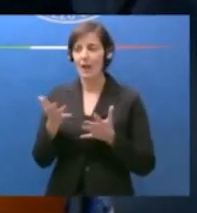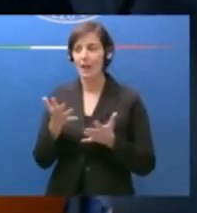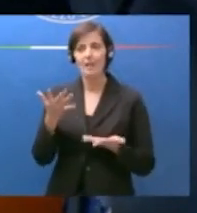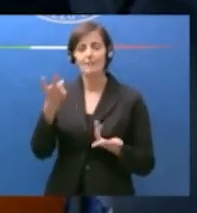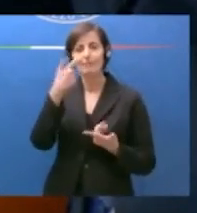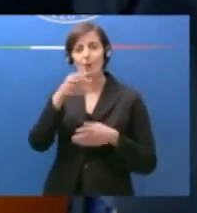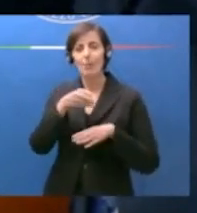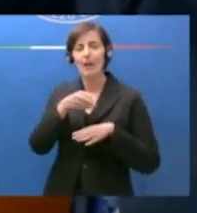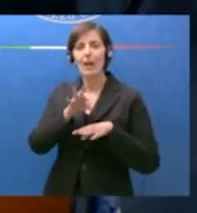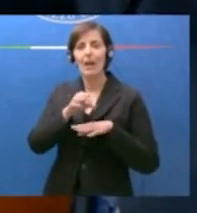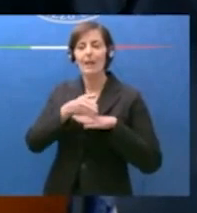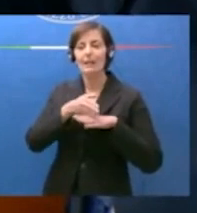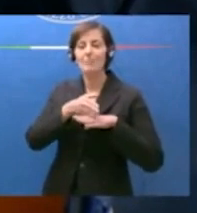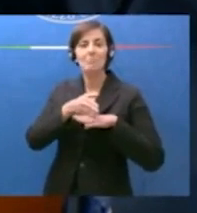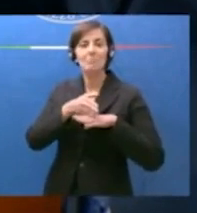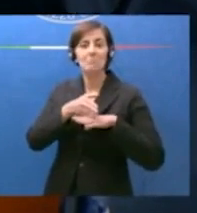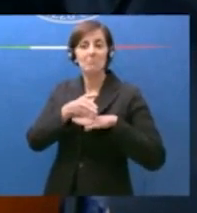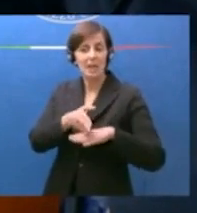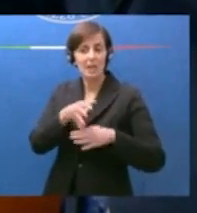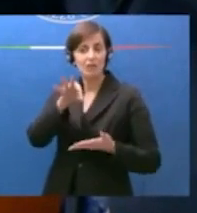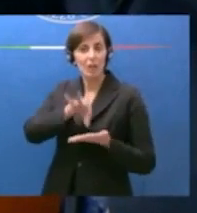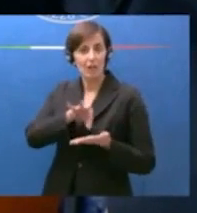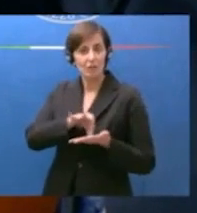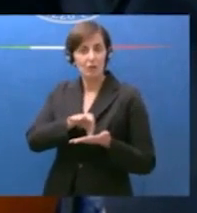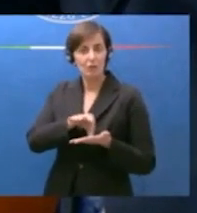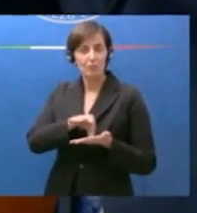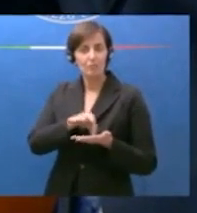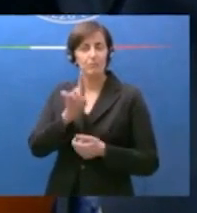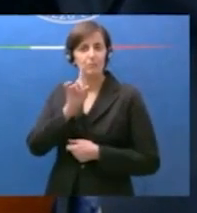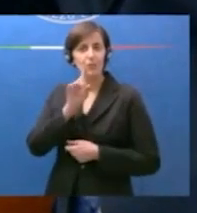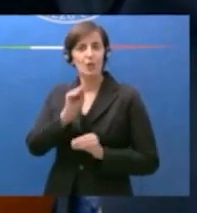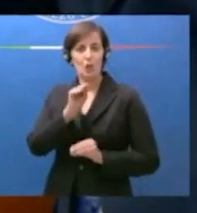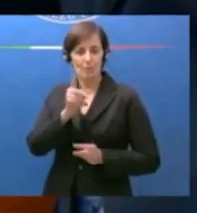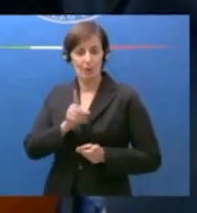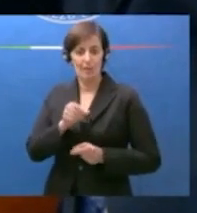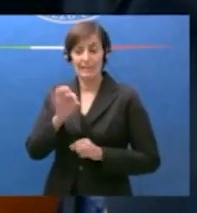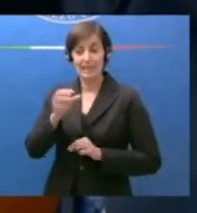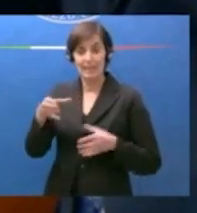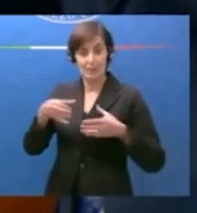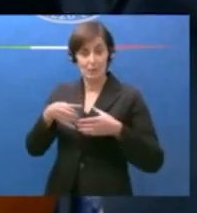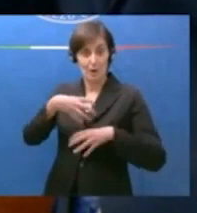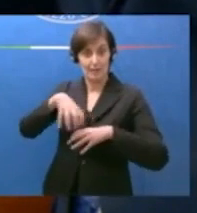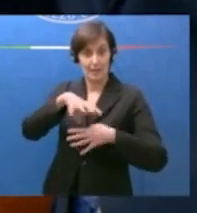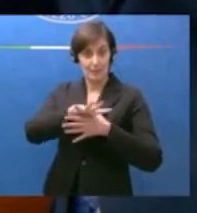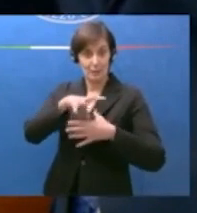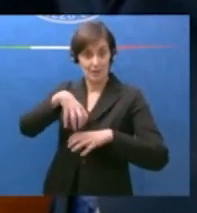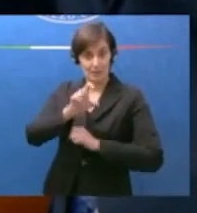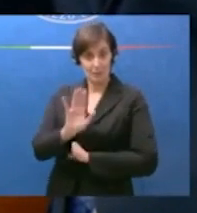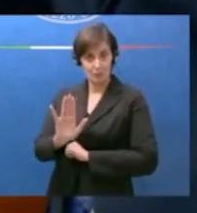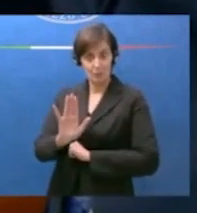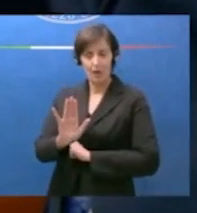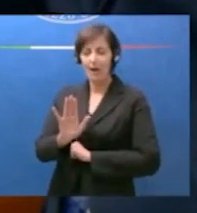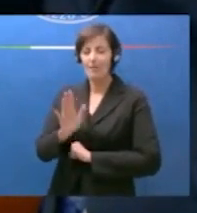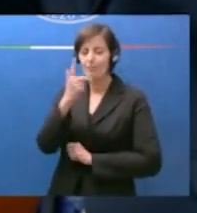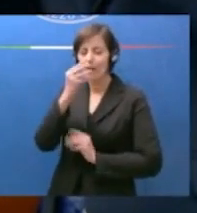di centro? E una domanda sempre collegata, se la sua squadra dei ministri la ritiene